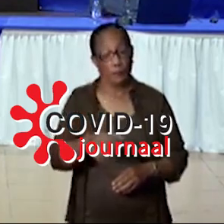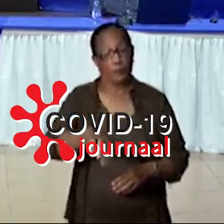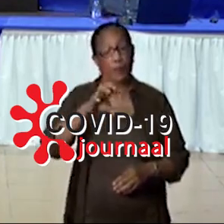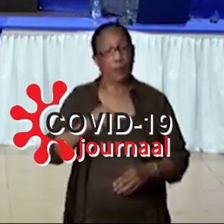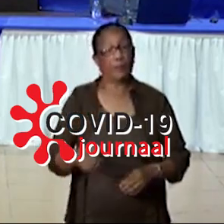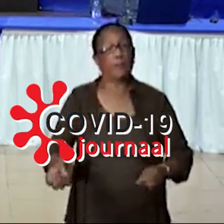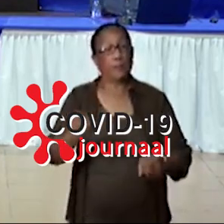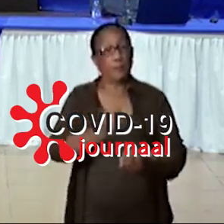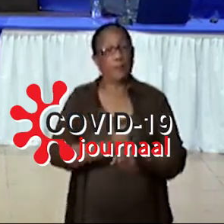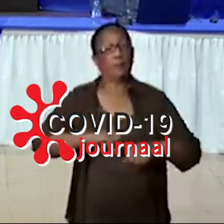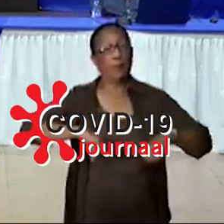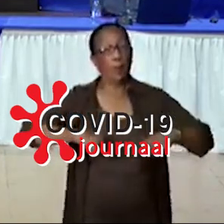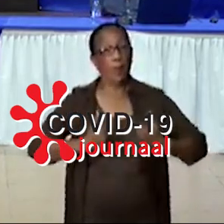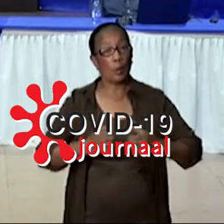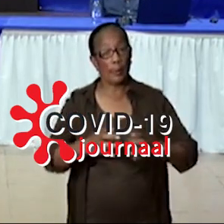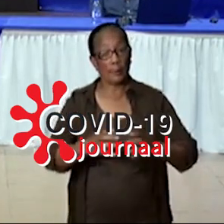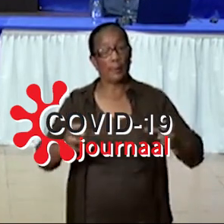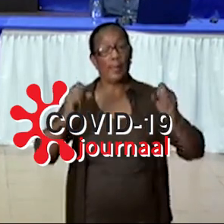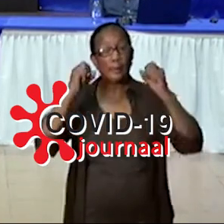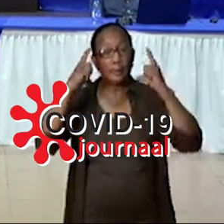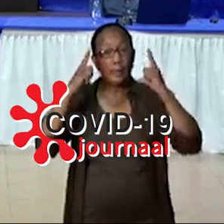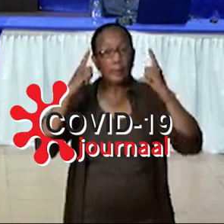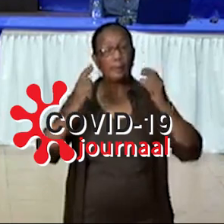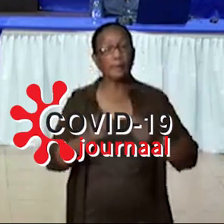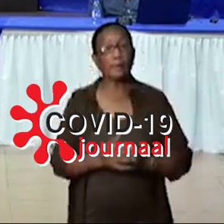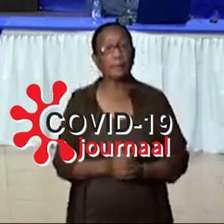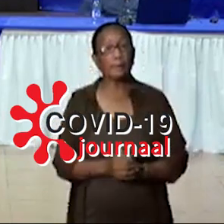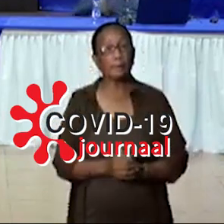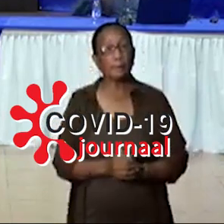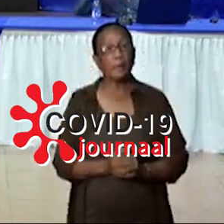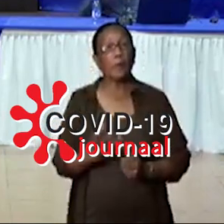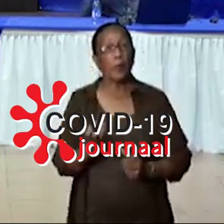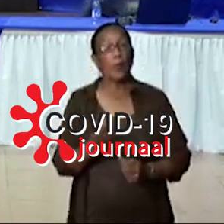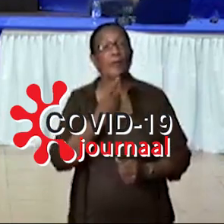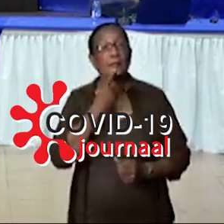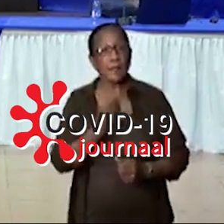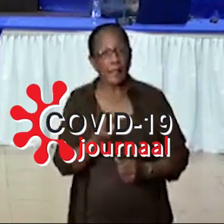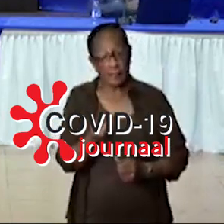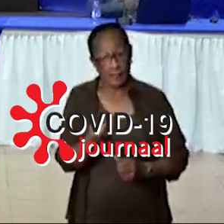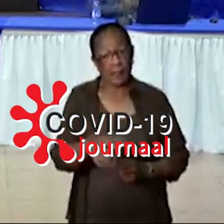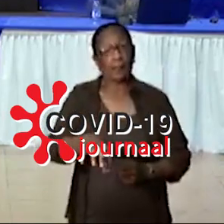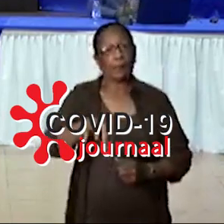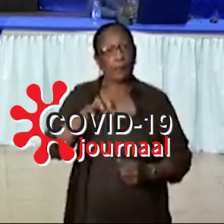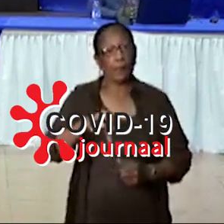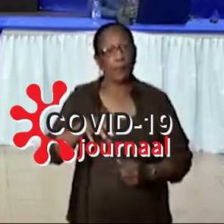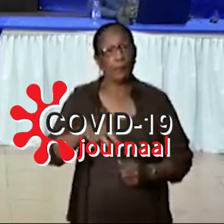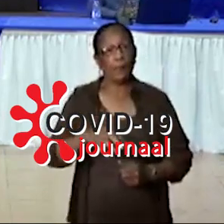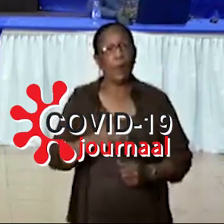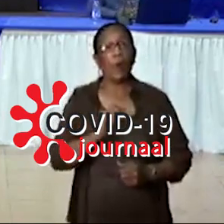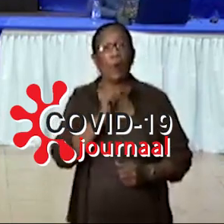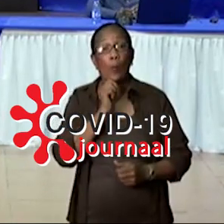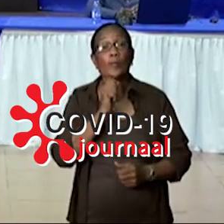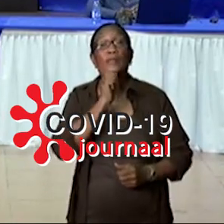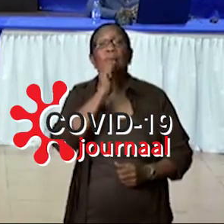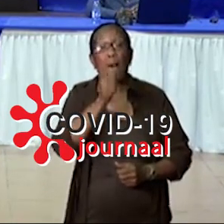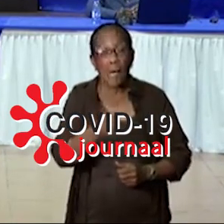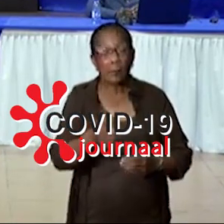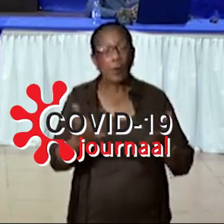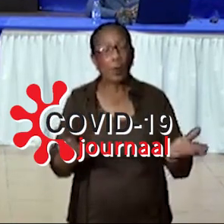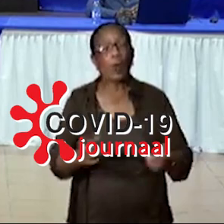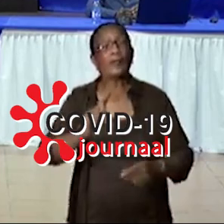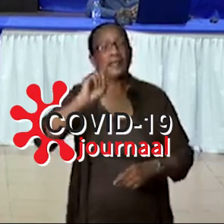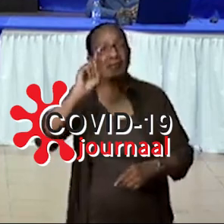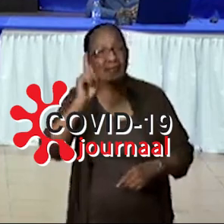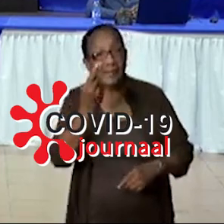door met name het bedrijfsleven, aan willen geven dat het fonds dat zojuist is aangekondigd, dat de